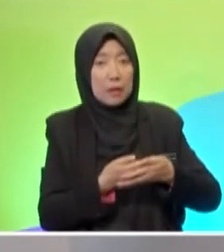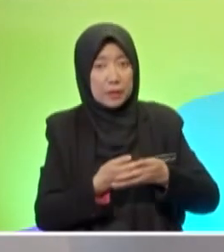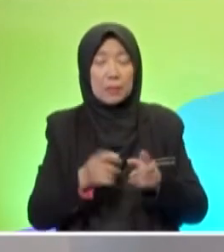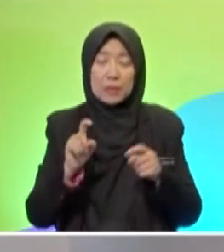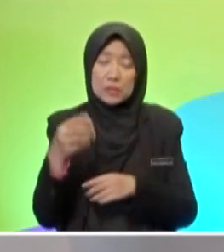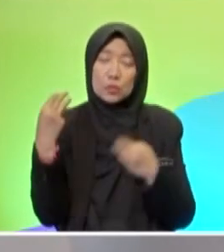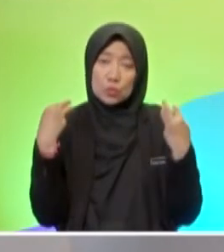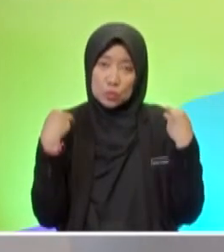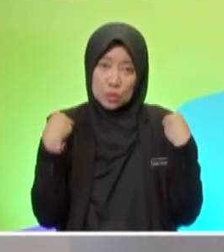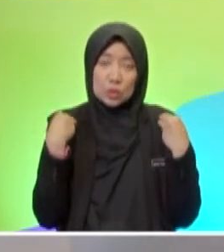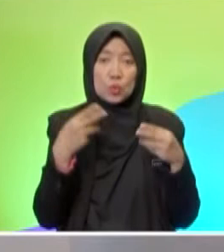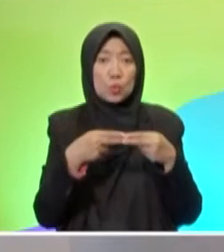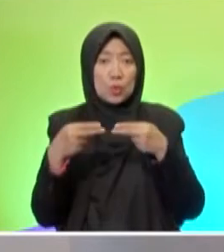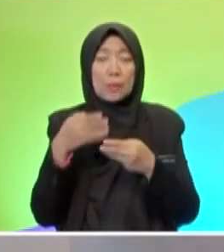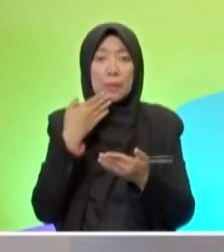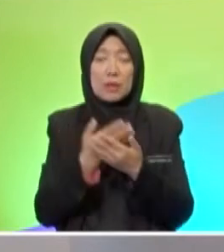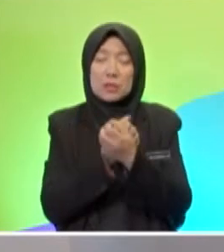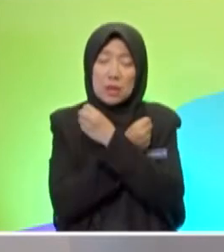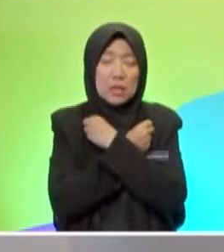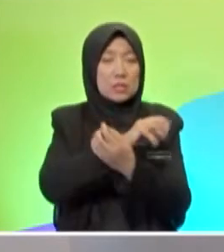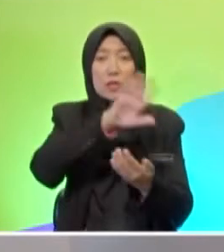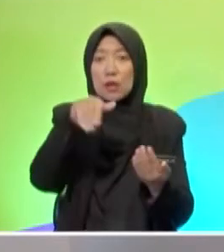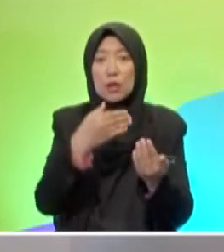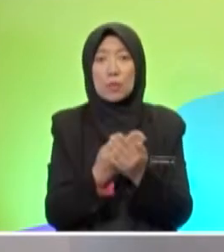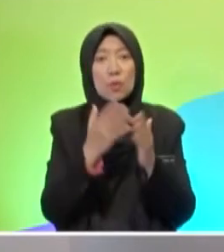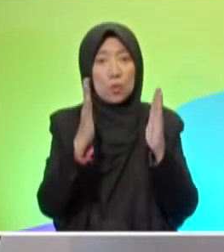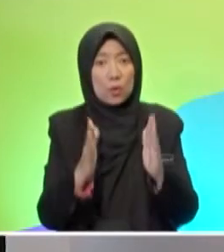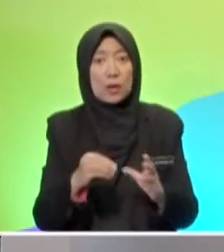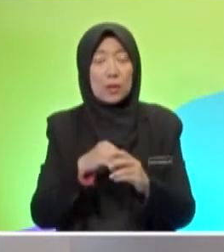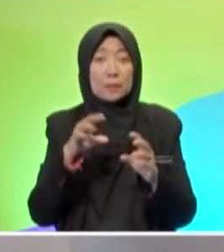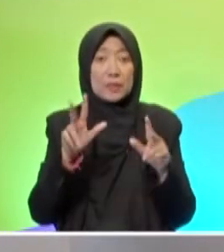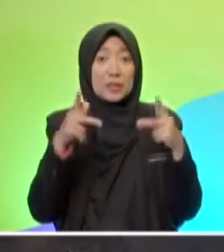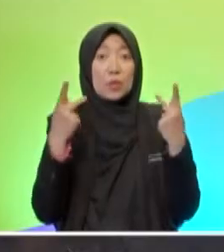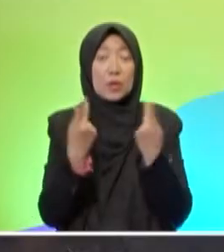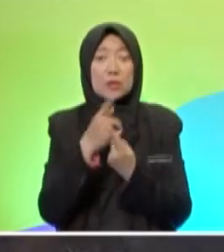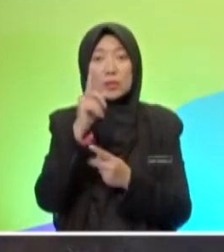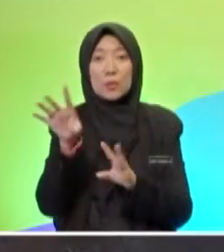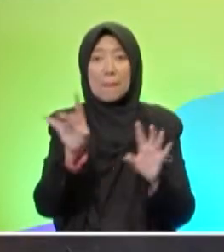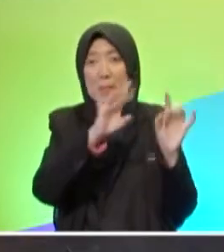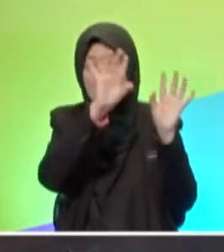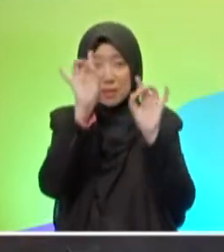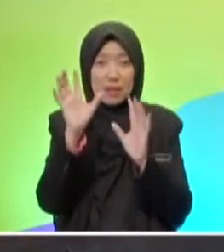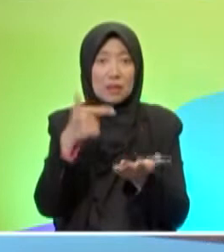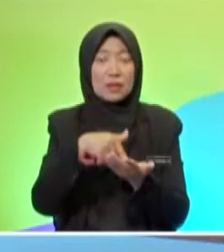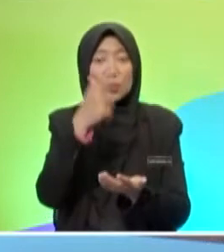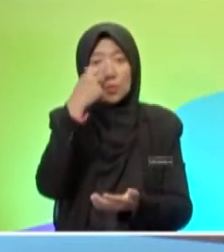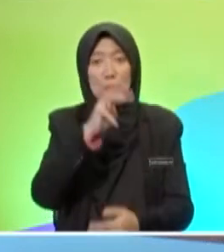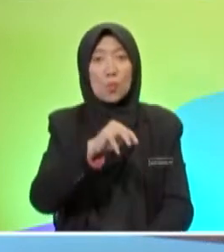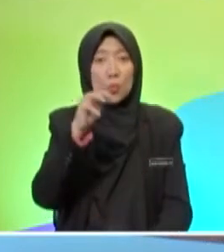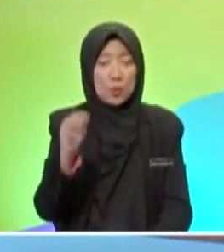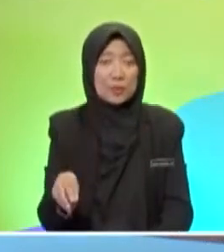hubungan yang baik saya dengan Suho adalah keluarga boleh tak oke kita bagi satu bintang untuk timer Indonesia